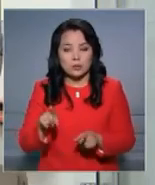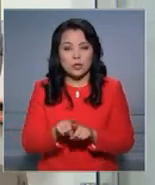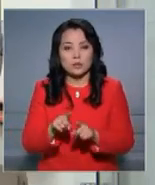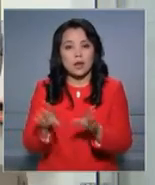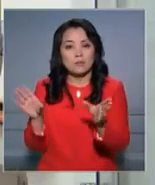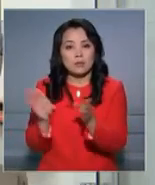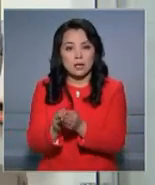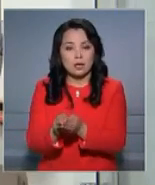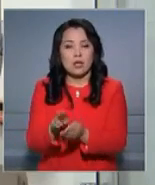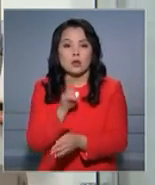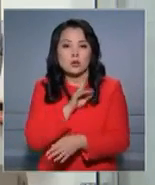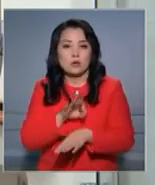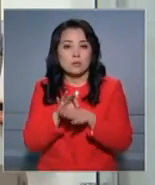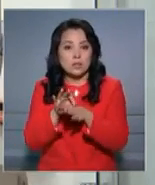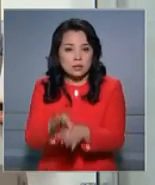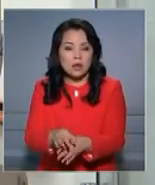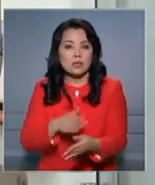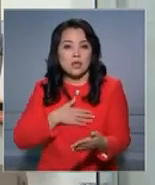горнорабочая.